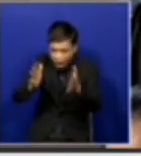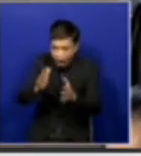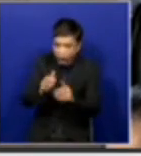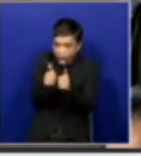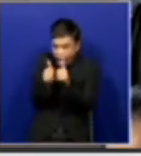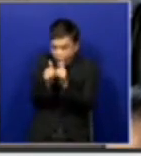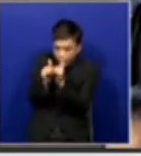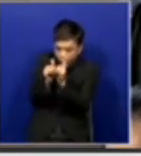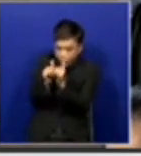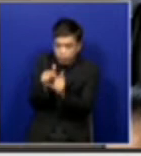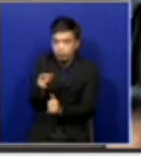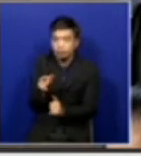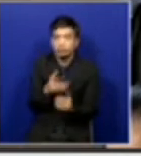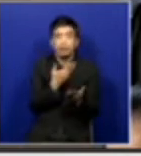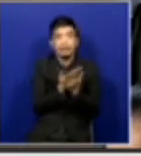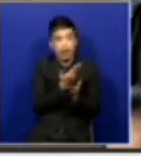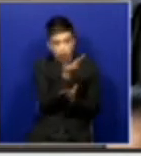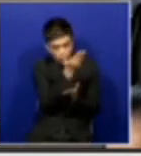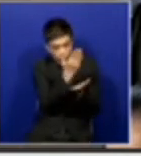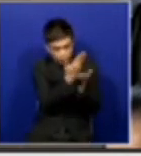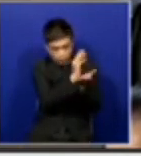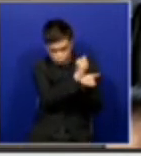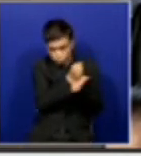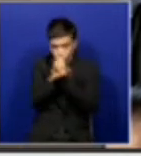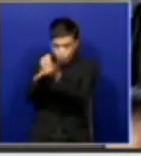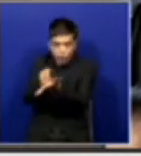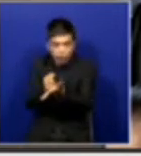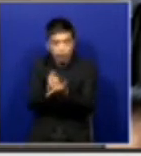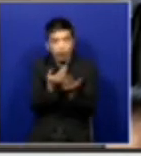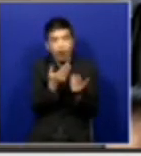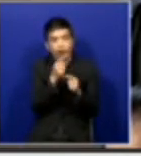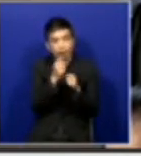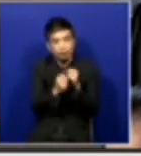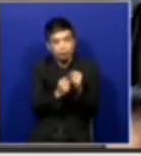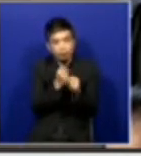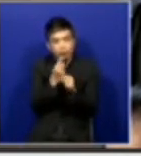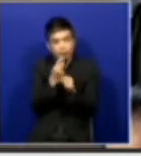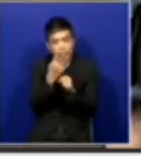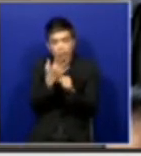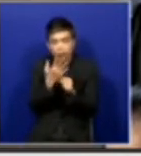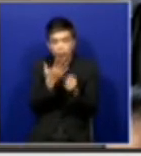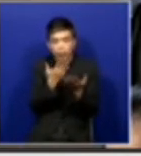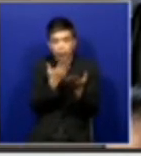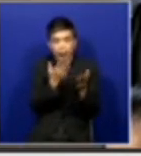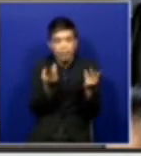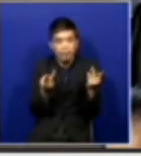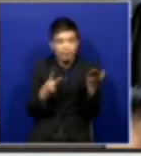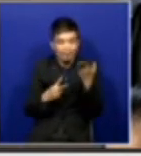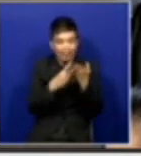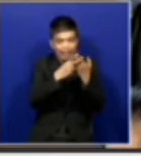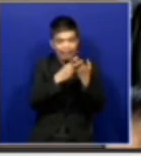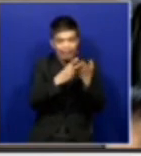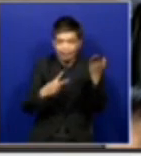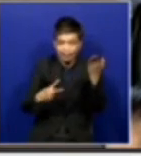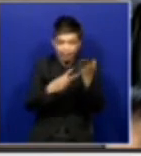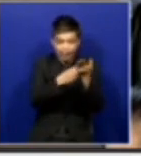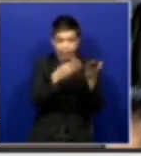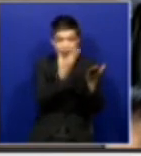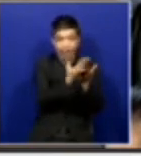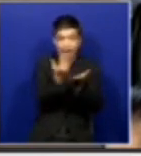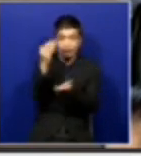ของประมาณมา 7-8 ปีเนี่ยเอาไปเฉยเลยตัดไปใส่งบกลางเฉยเลยทั้งที่สภานี้อนุมัติไป